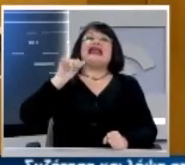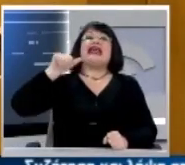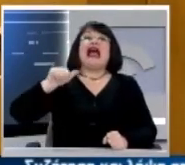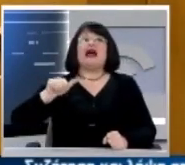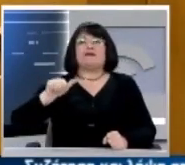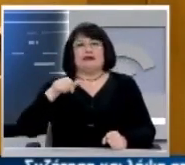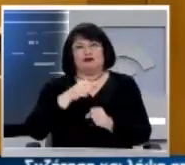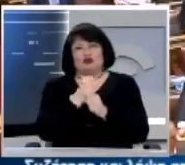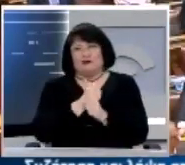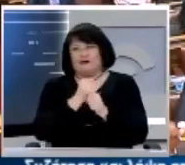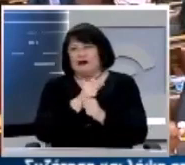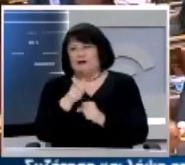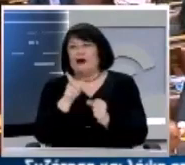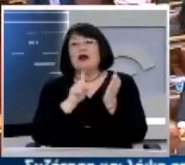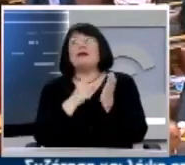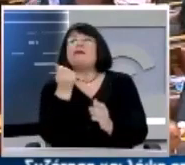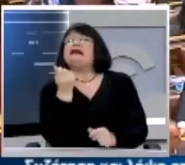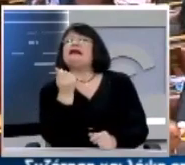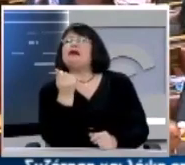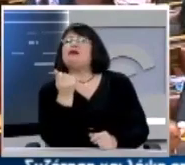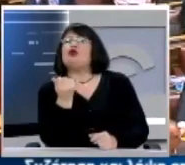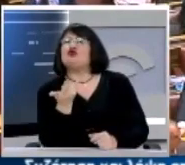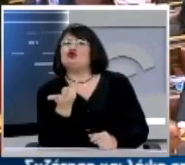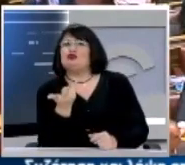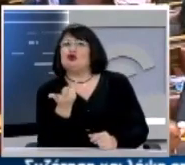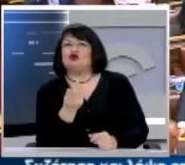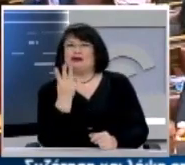τιμή και όχι νοσοκομιακή τιμή την οποία επικαλείστε,